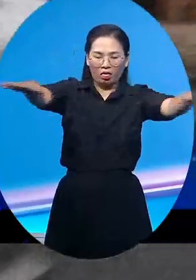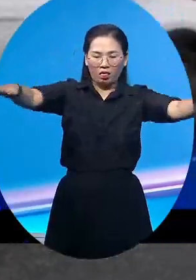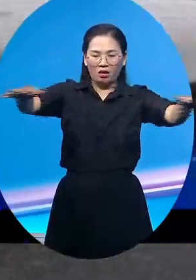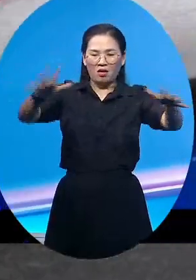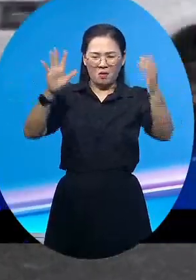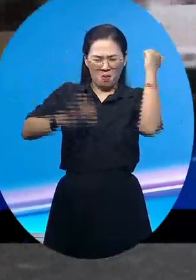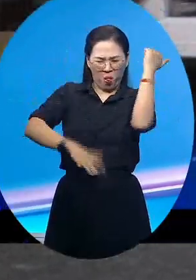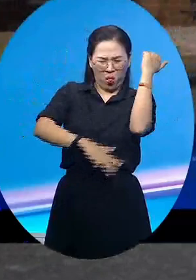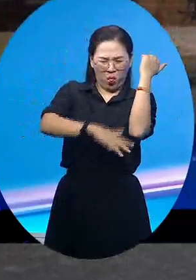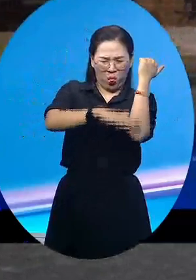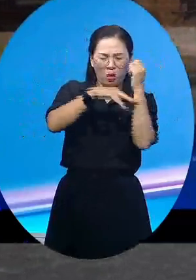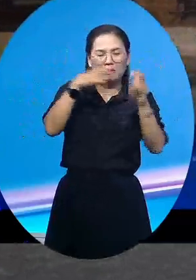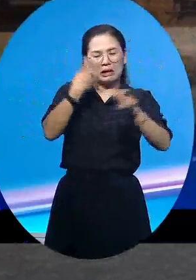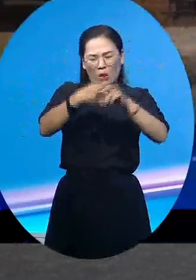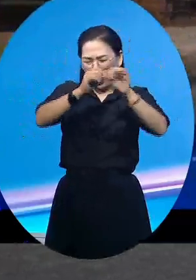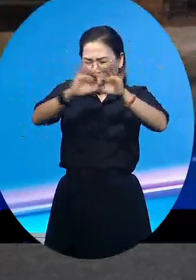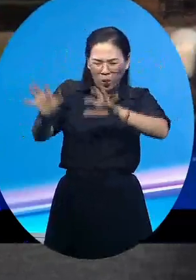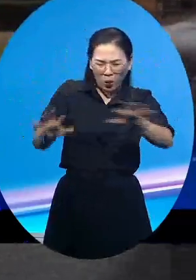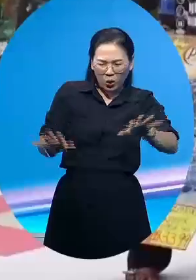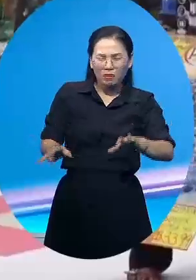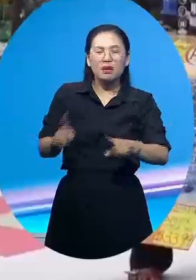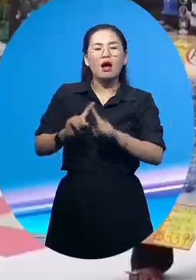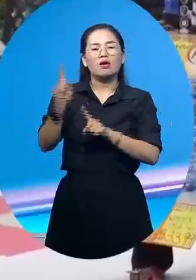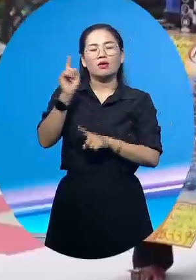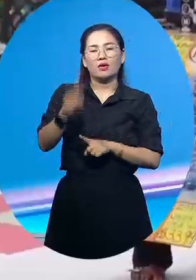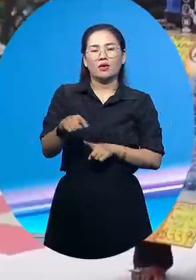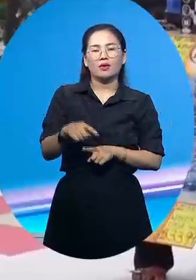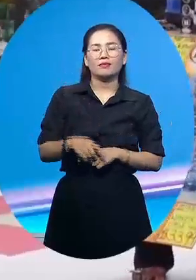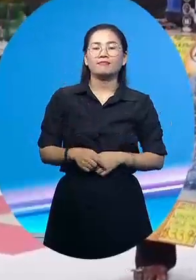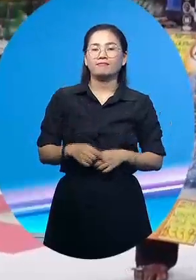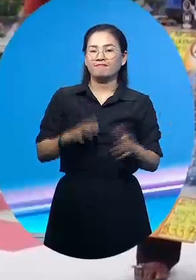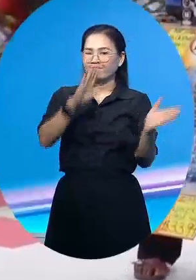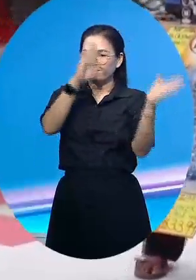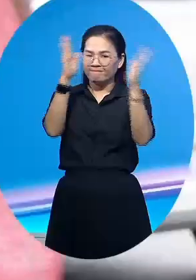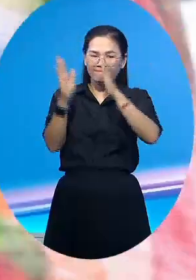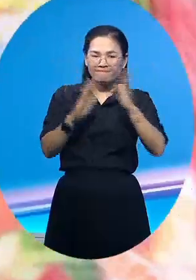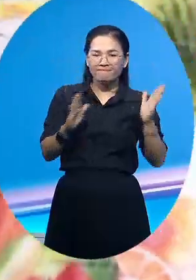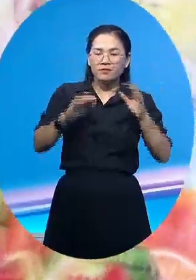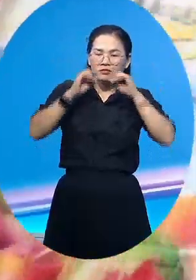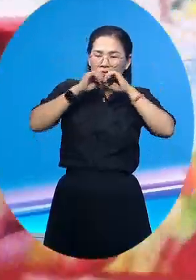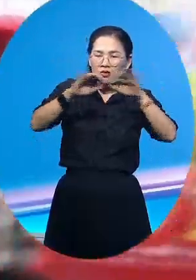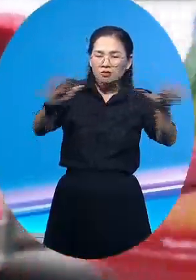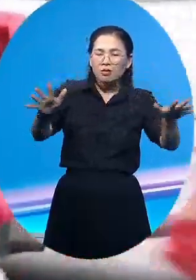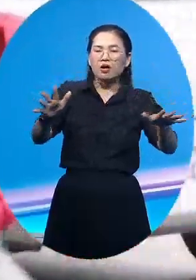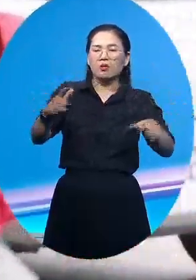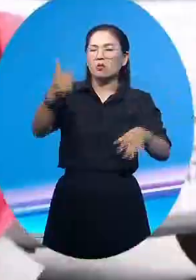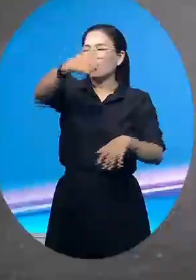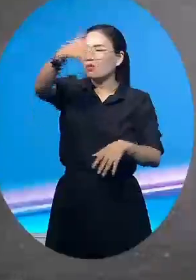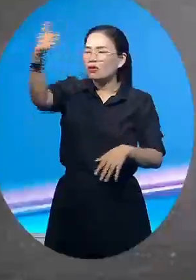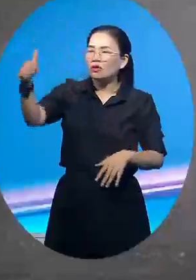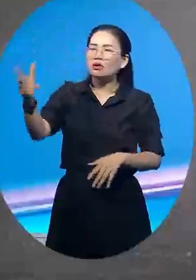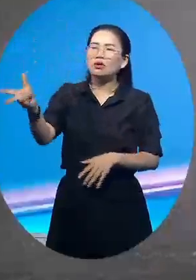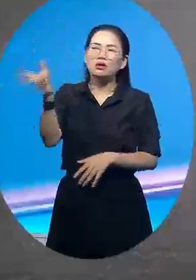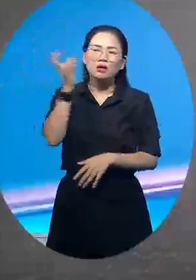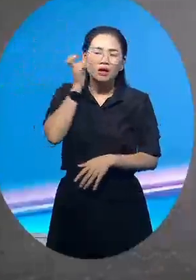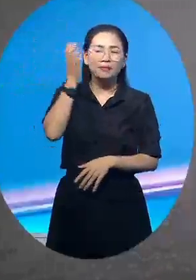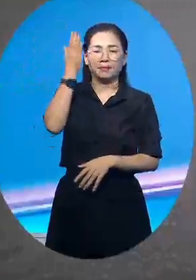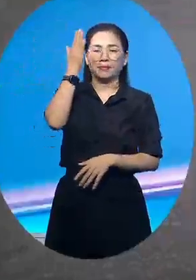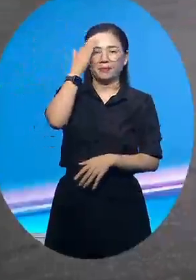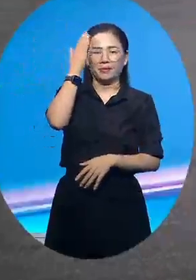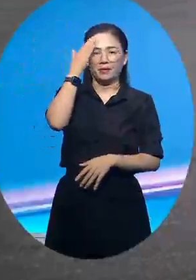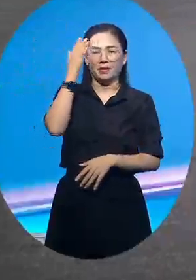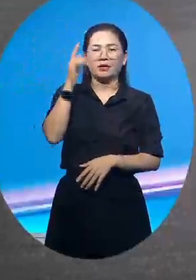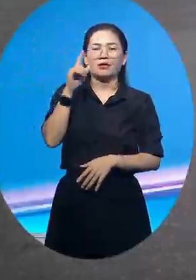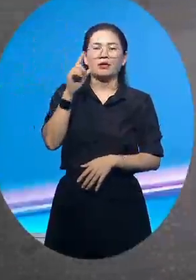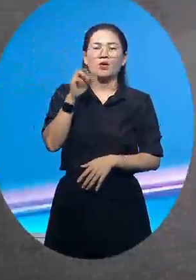và lở đất do mưa lớn và triều cường cảnh báo bão sẽ được ban hành tại các quốc đảo paparot dominica cent Lucia